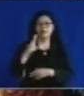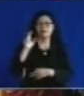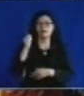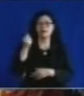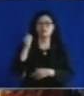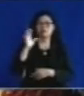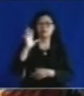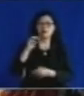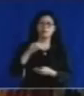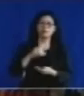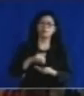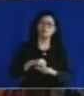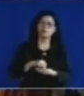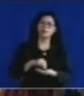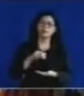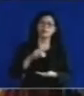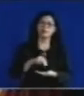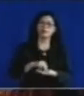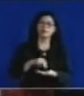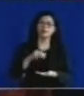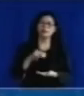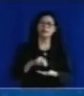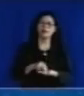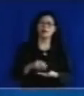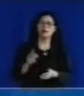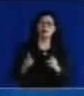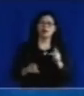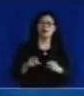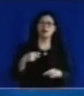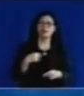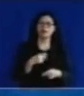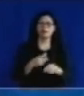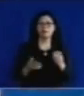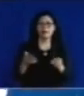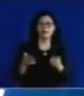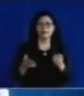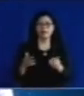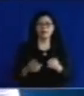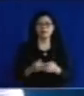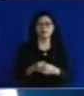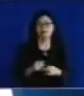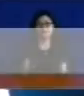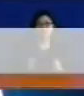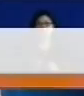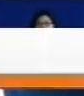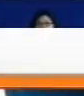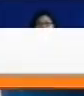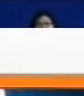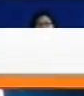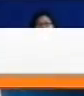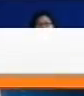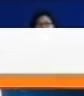350 miliar kalau kita bandingkan dengan 2.800 miliar